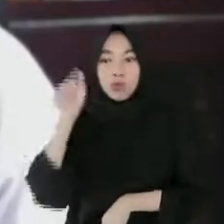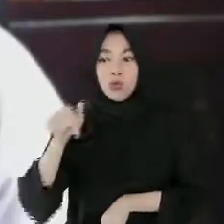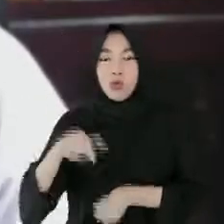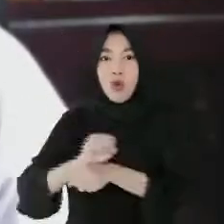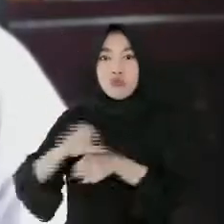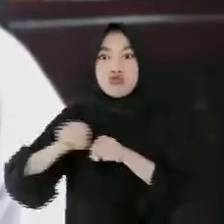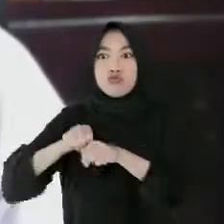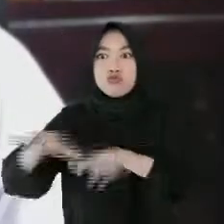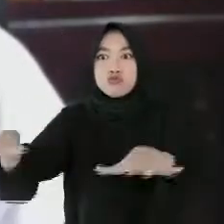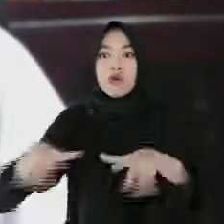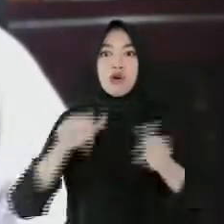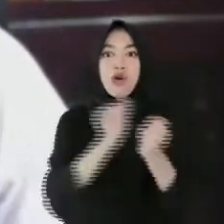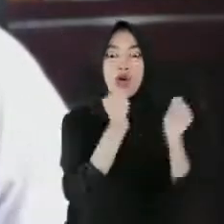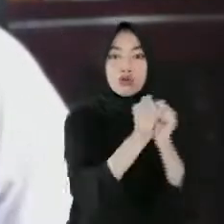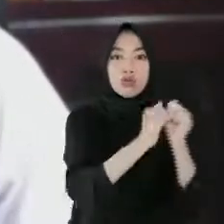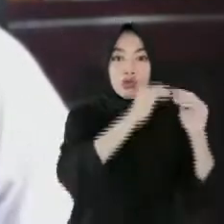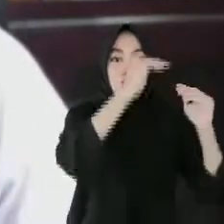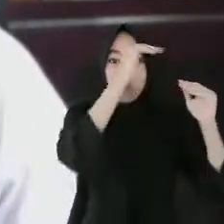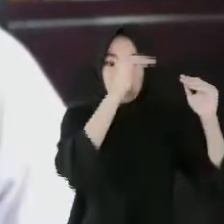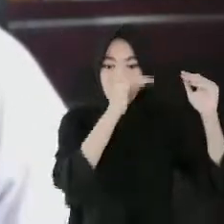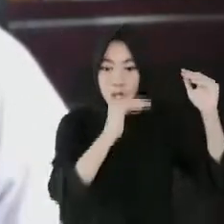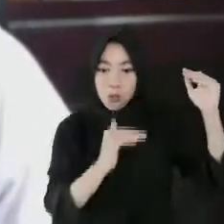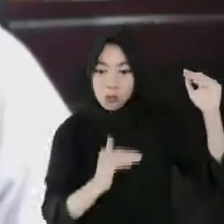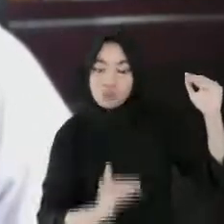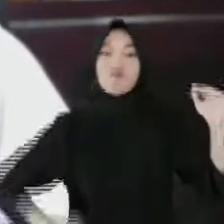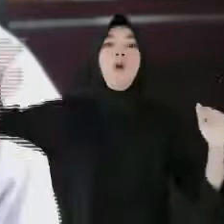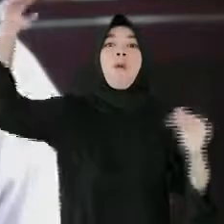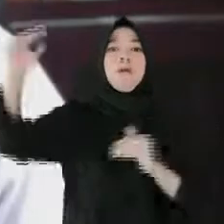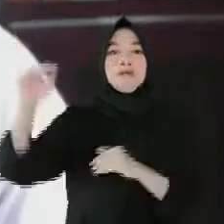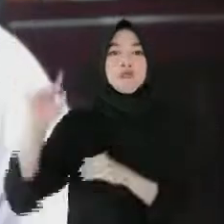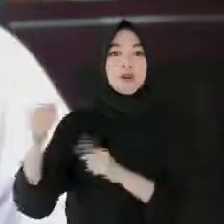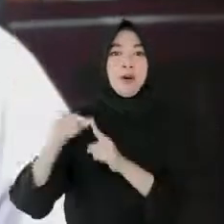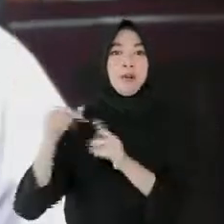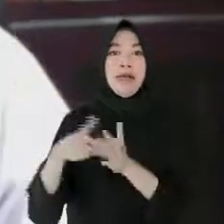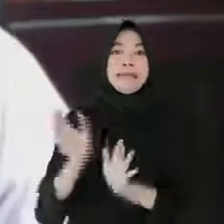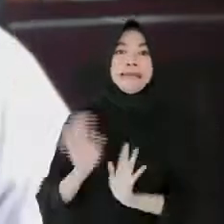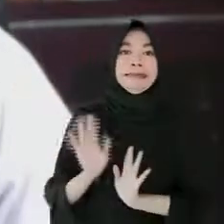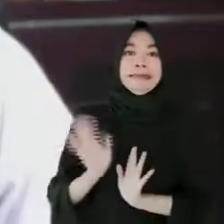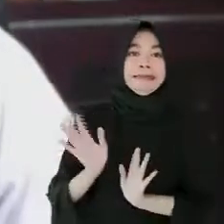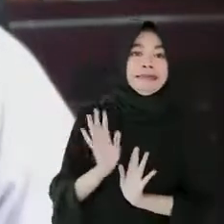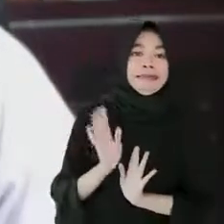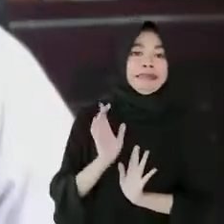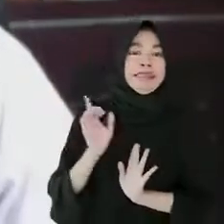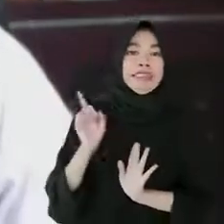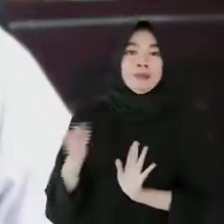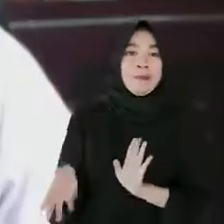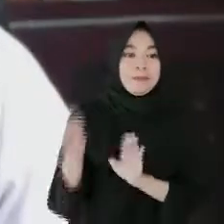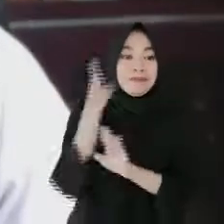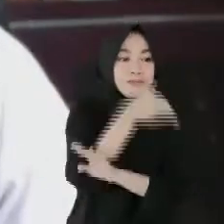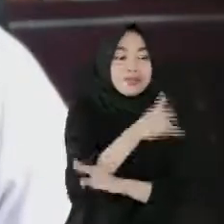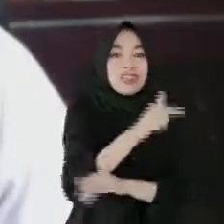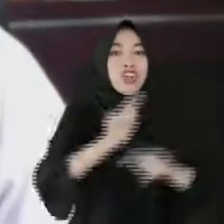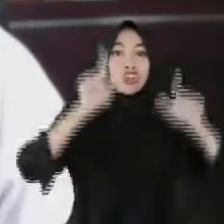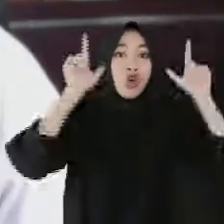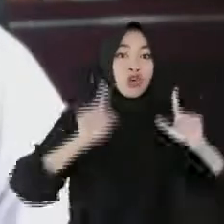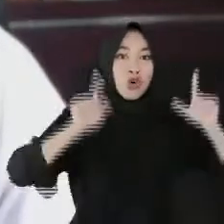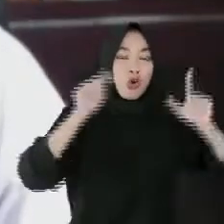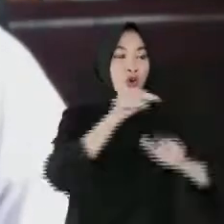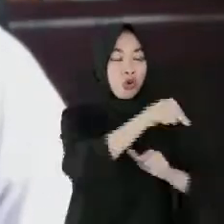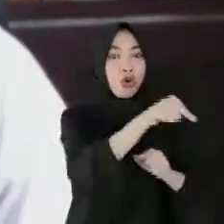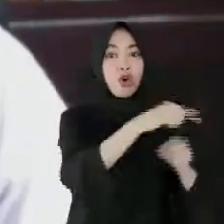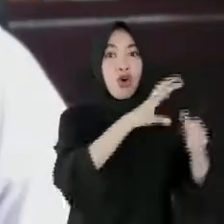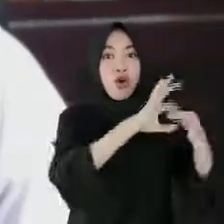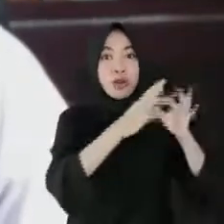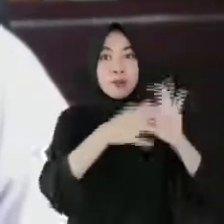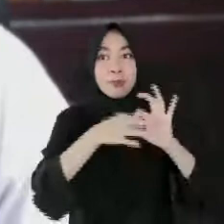copied yang tadinya sudah melanda sudah turun menjadi naik kita kalau beliau belajar dari dokter Tokyo itu suatu contoh